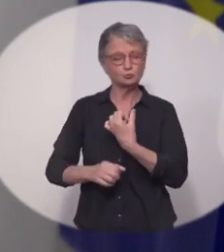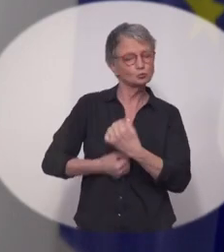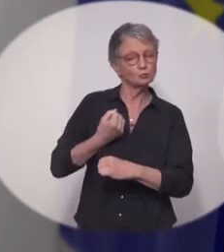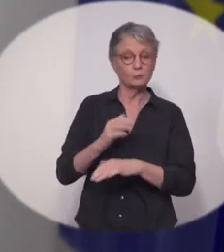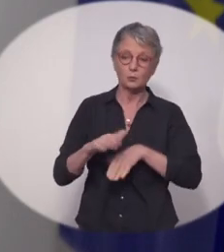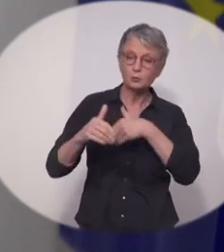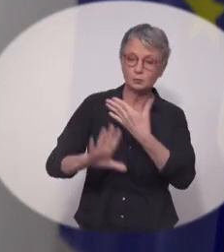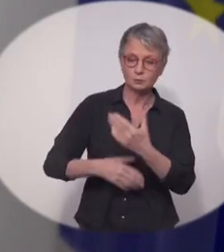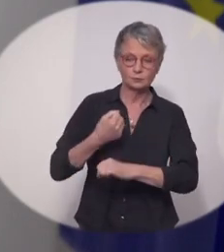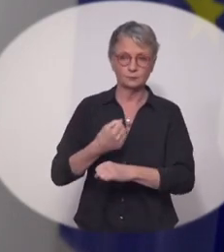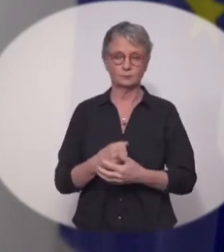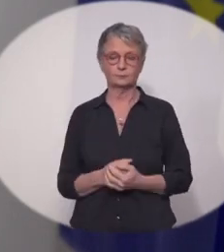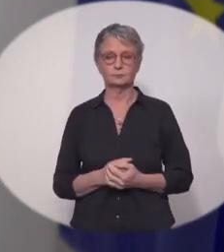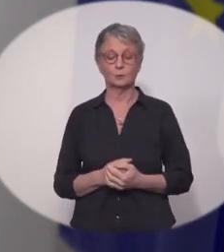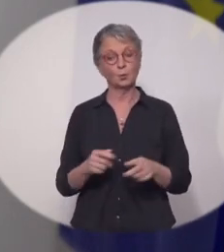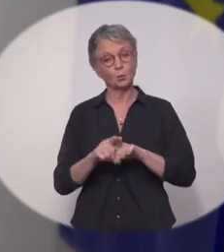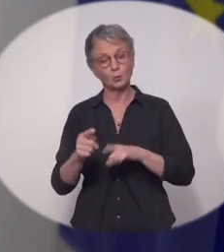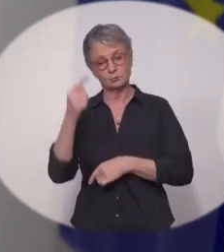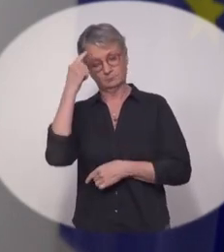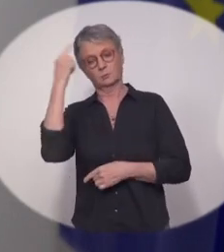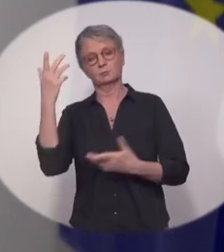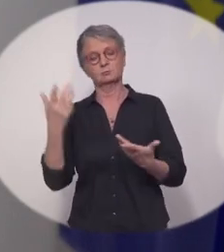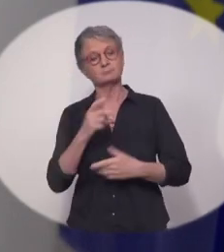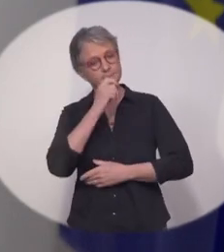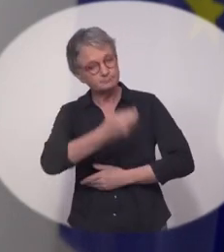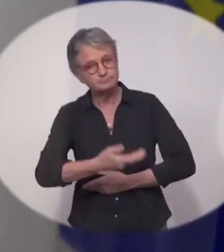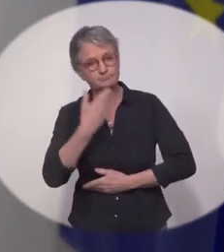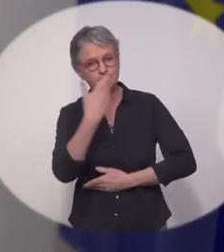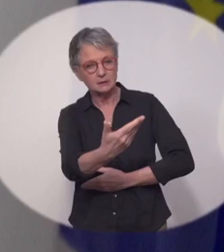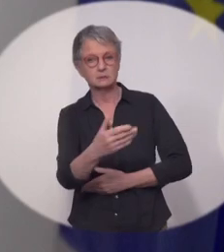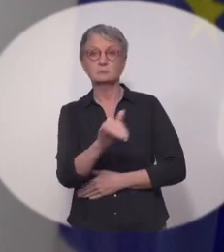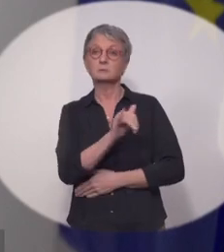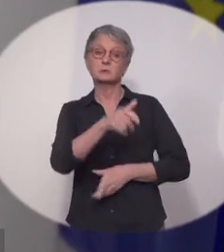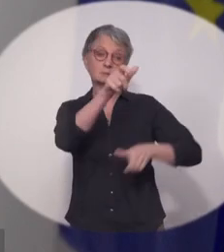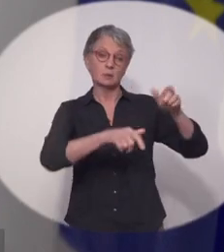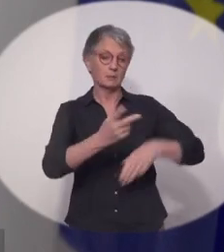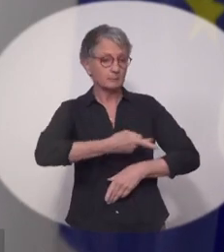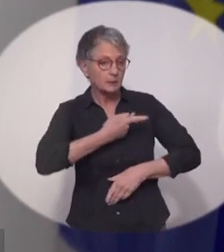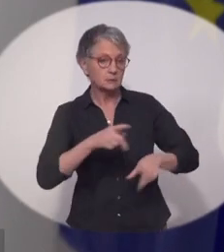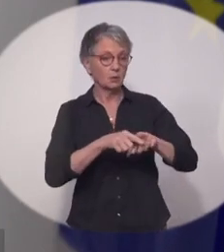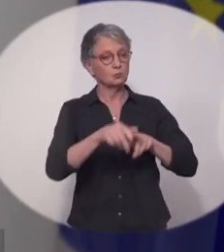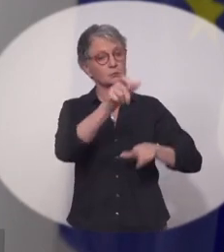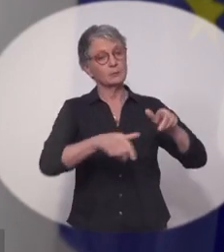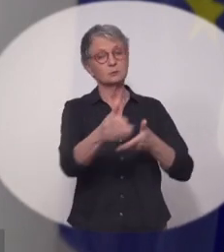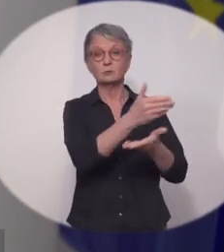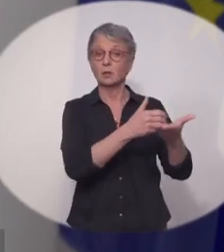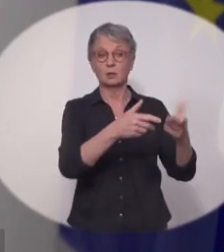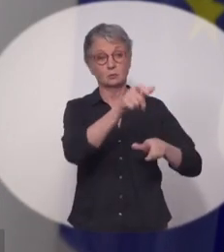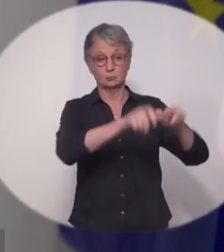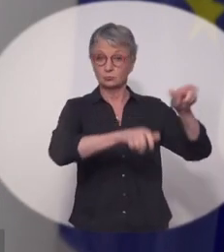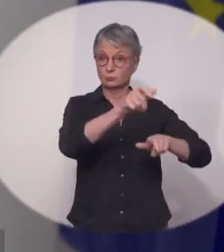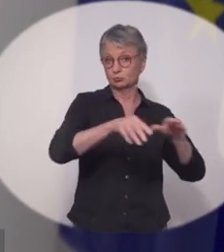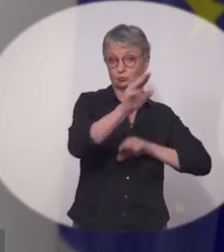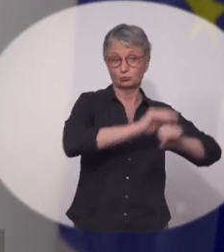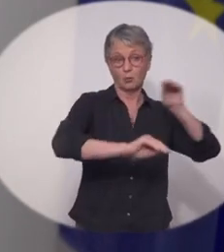ou continue de souffrir je veux également cité pour les remercier à nouveau l'ensemble des médecins et personnels soignants exemplaires et